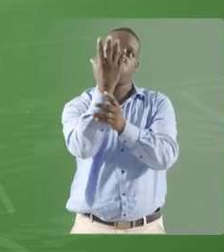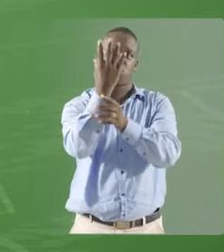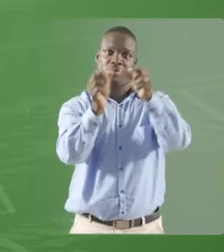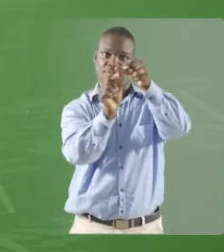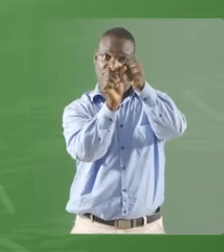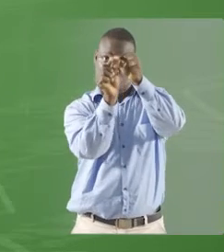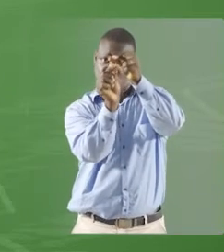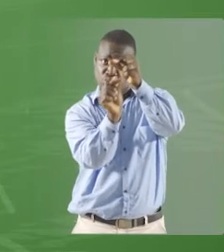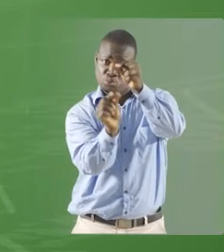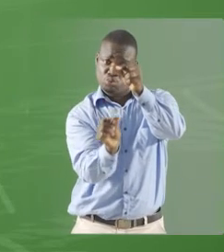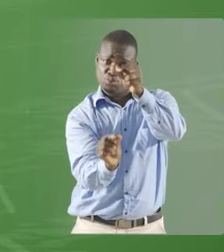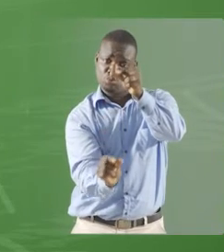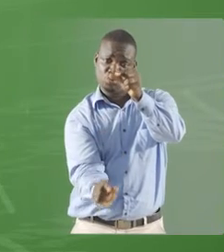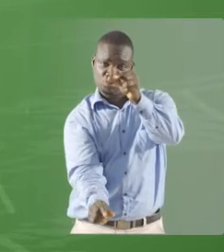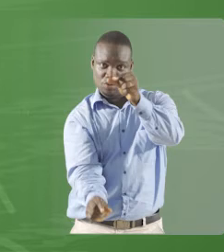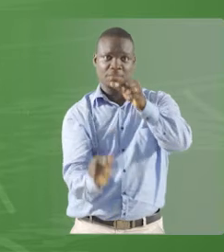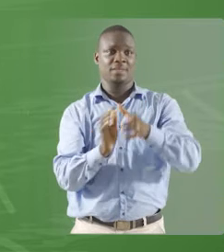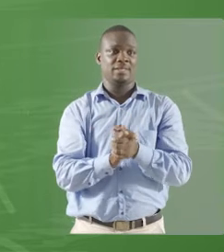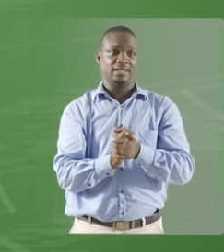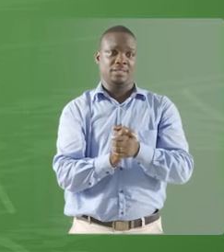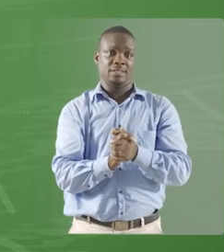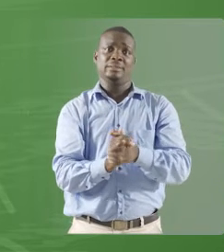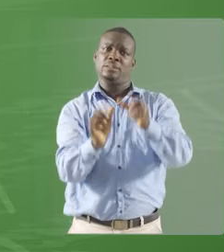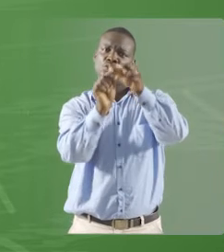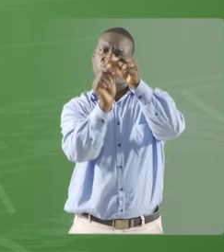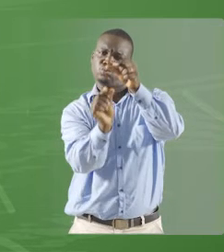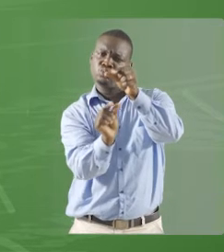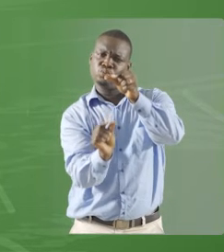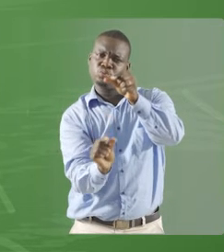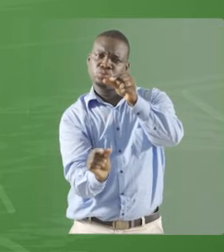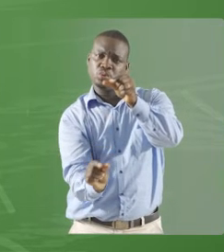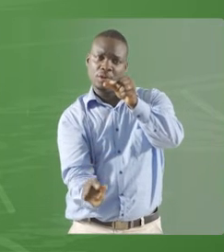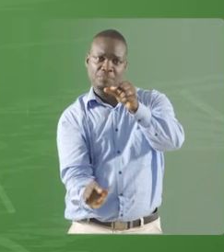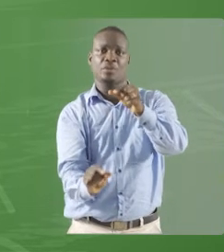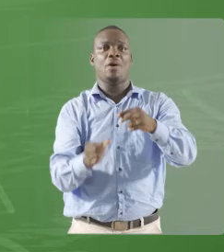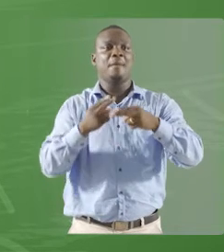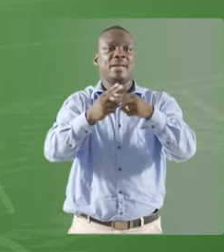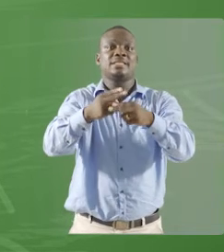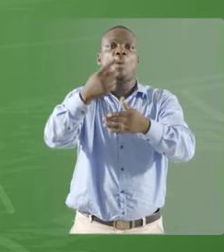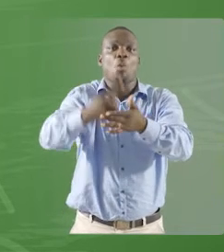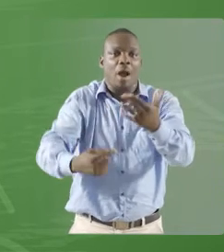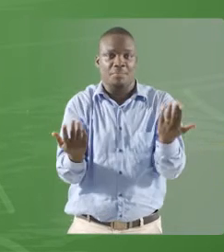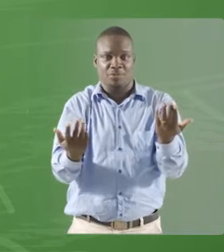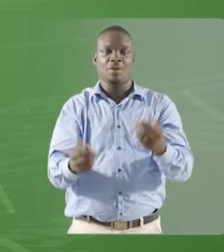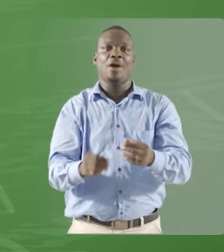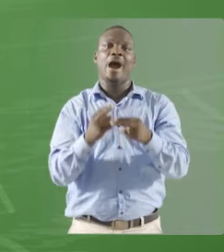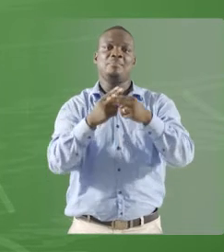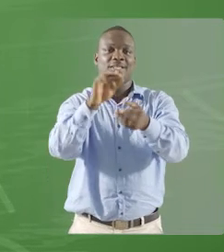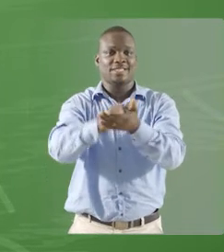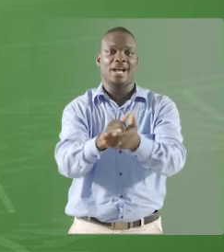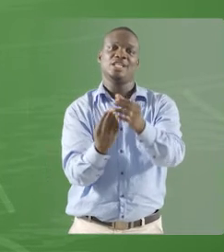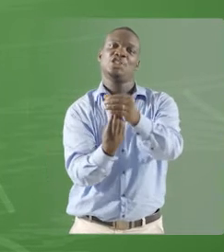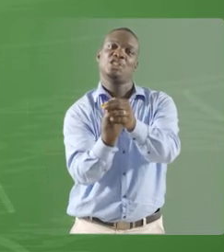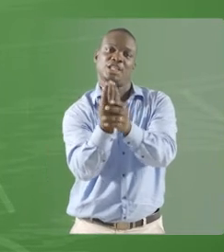s'allonger. Alors, l'allongement du tube pollinique est appelé la